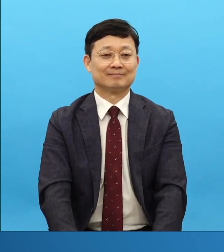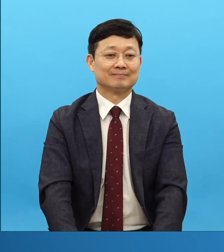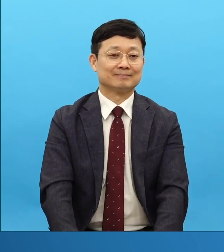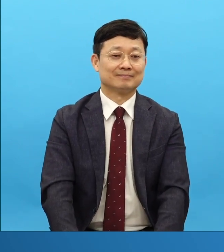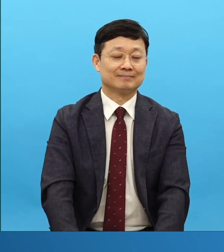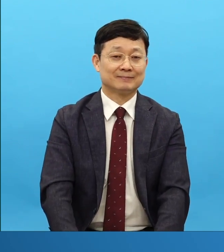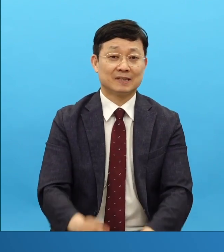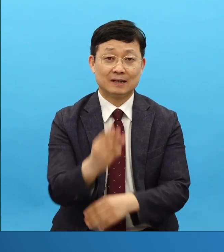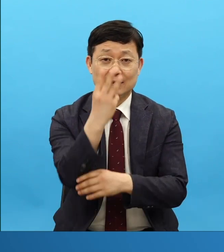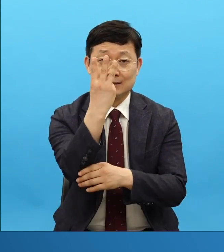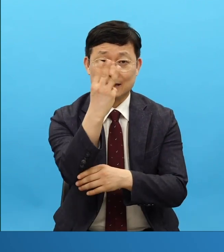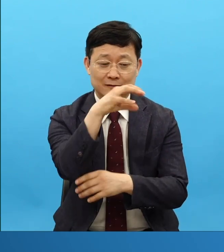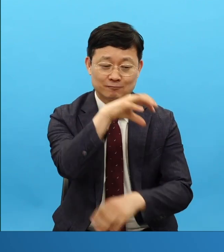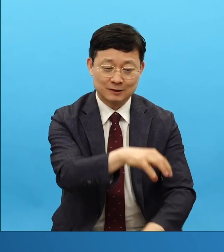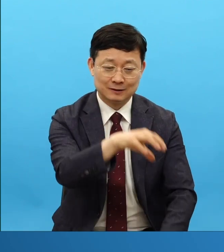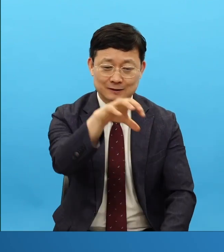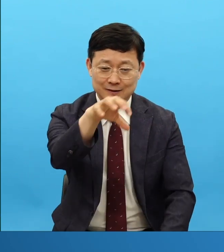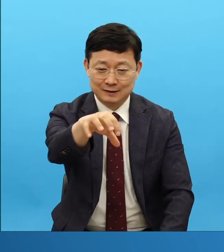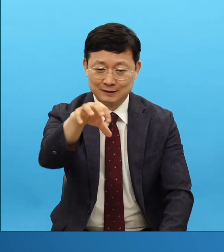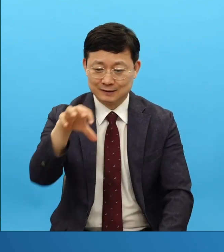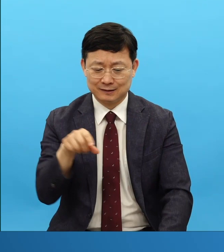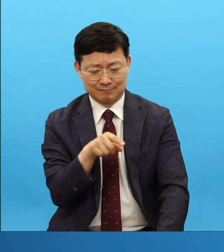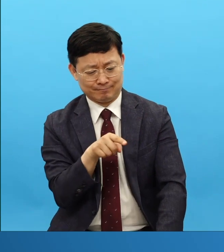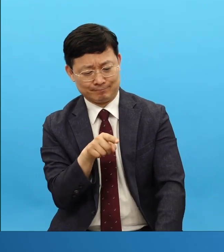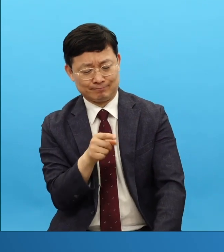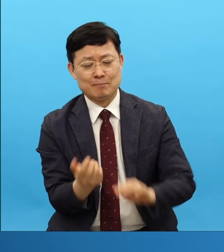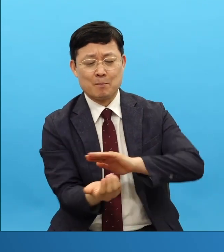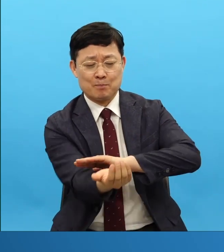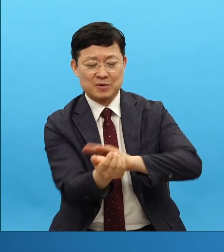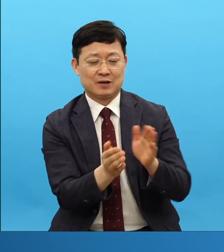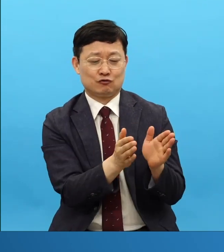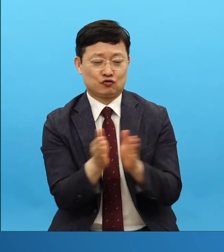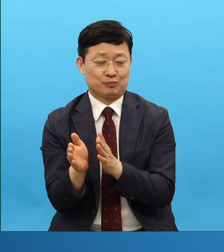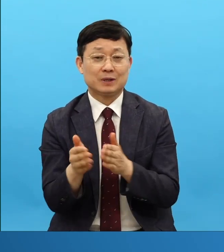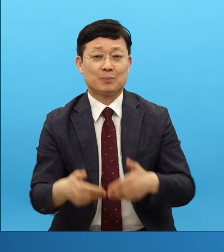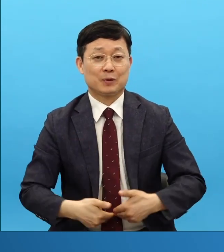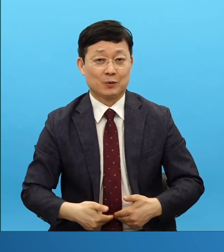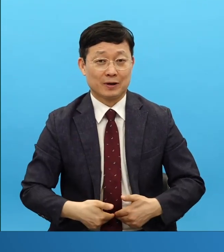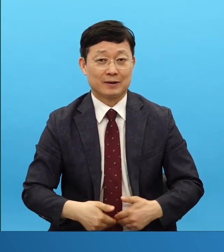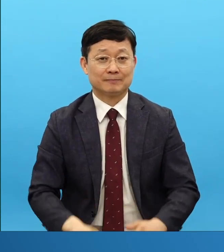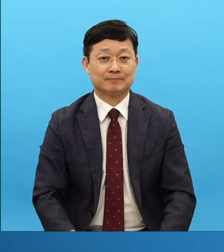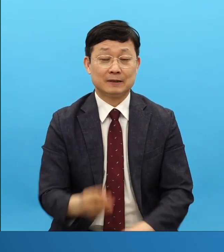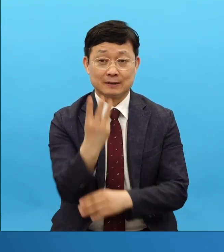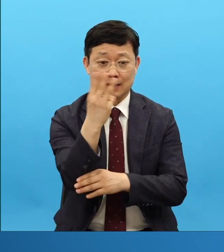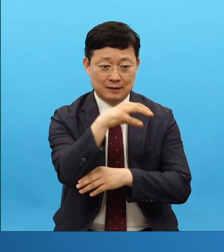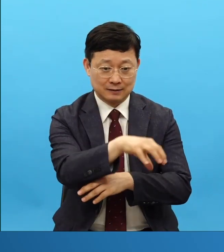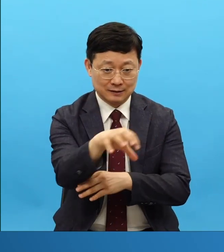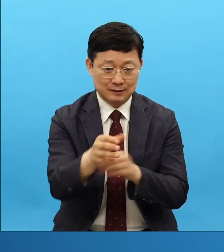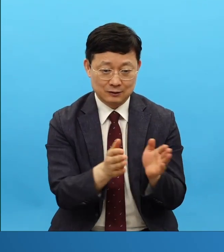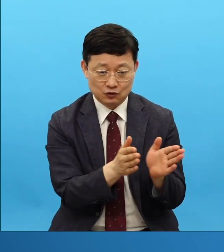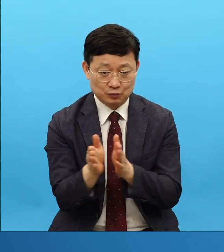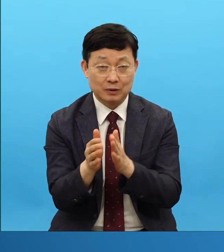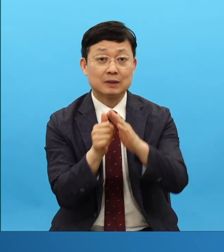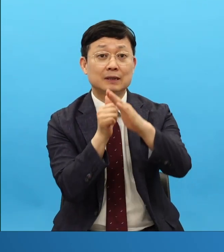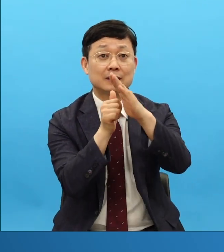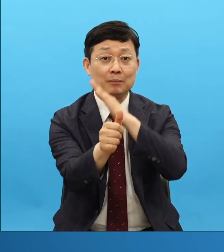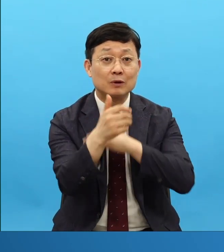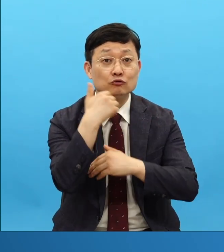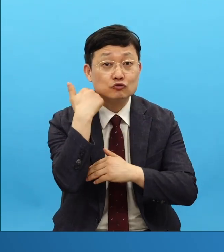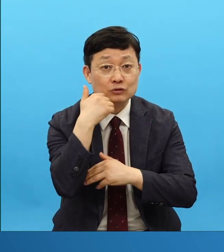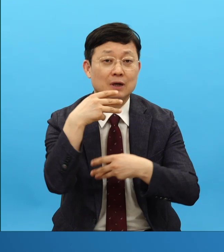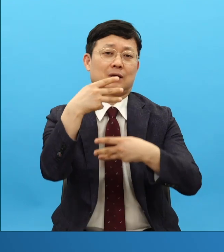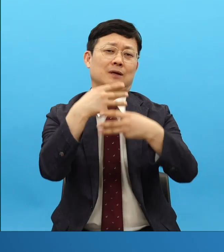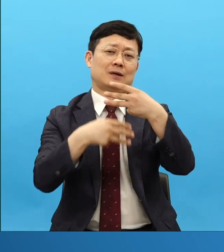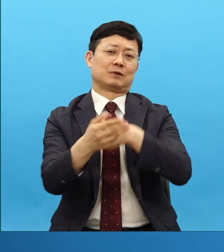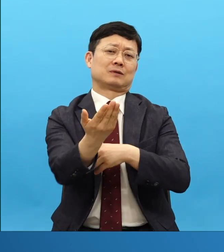세 가지 뜰 준비해야 됩니다. Three courtyards we must prepare. 세 가지 뜰에 준비하는데 여기에 주역이